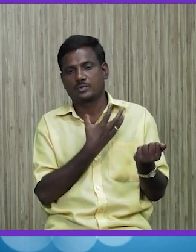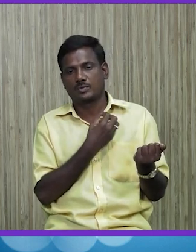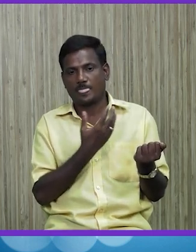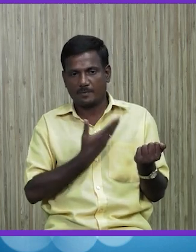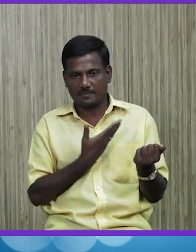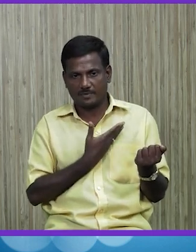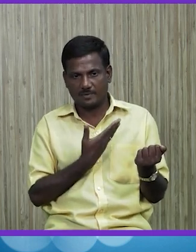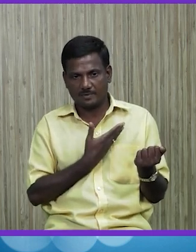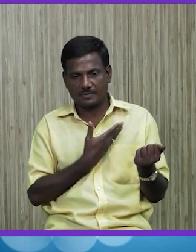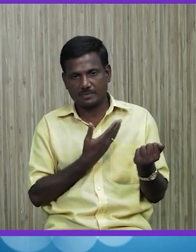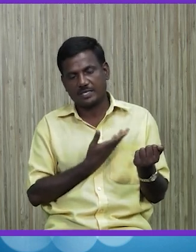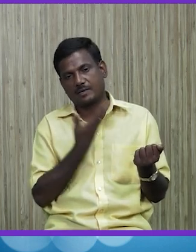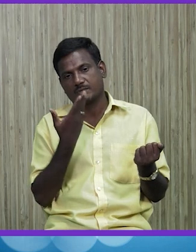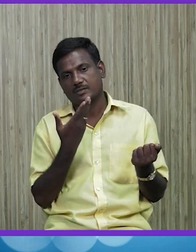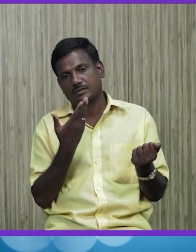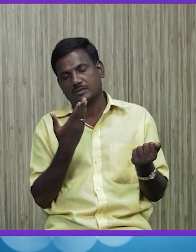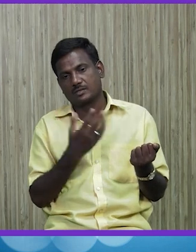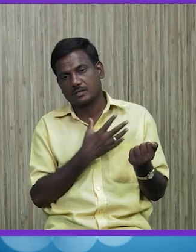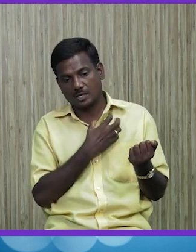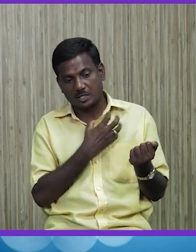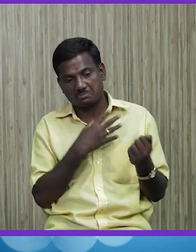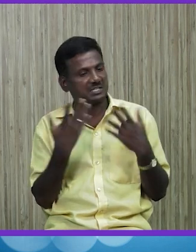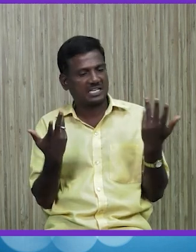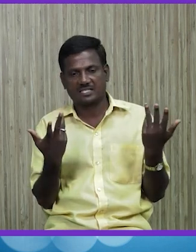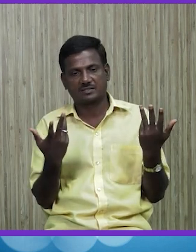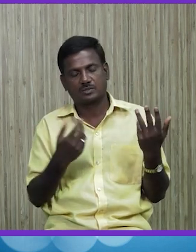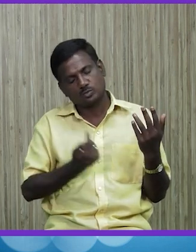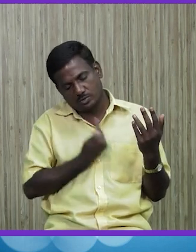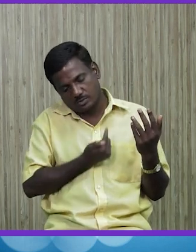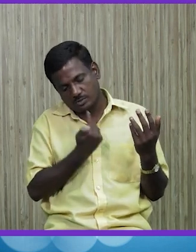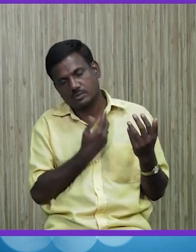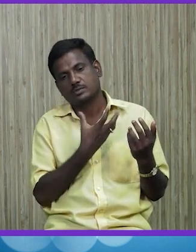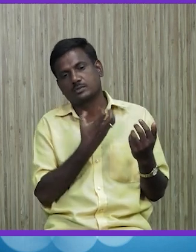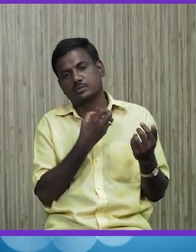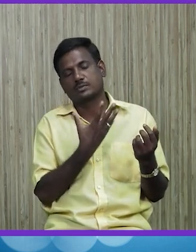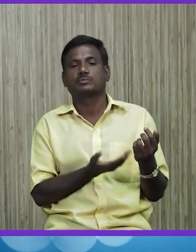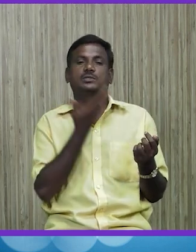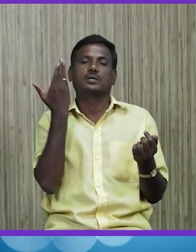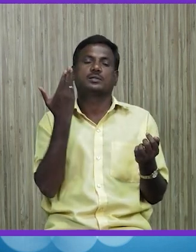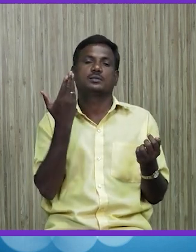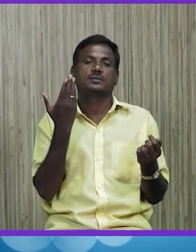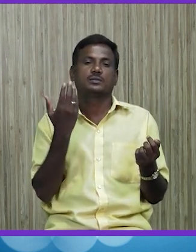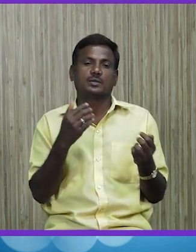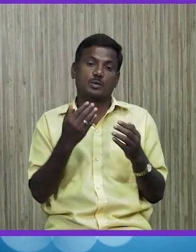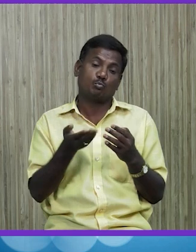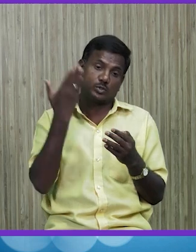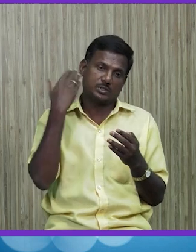விருப்பத்திருக்கு ஏற்ப கட்டுப்படாத இங்கு தசையல் ஆனது. முடிர்ச்சு